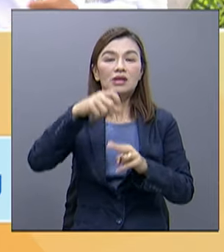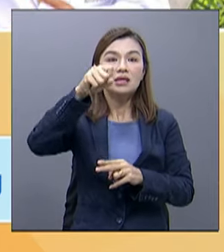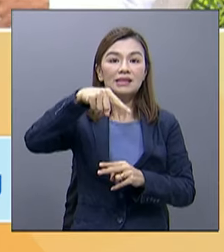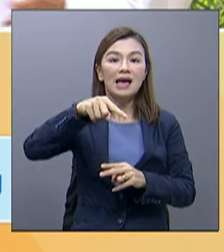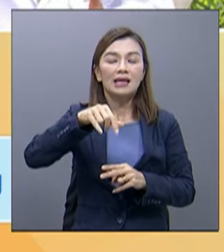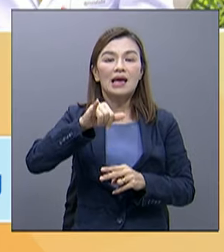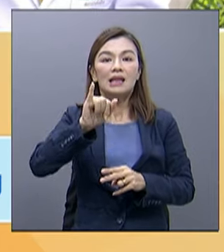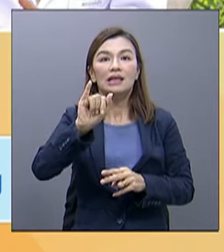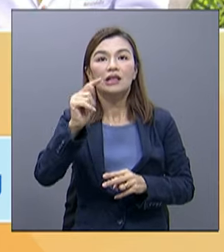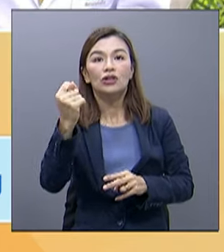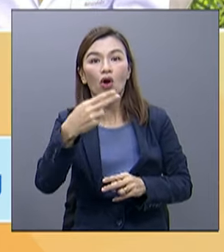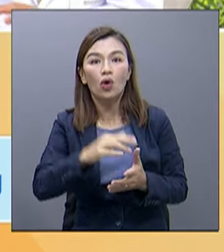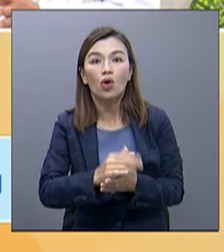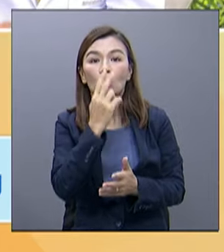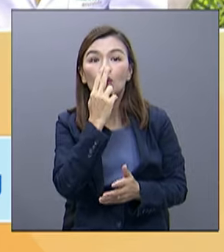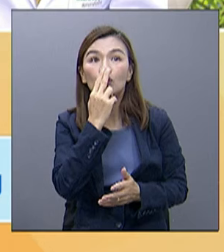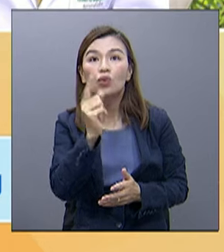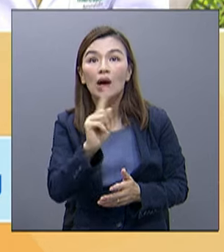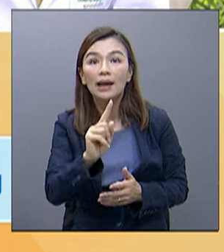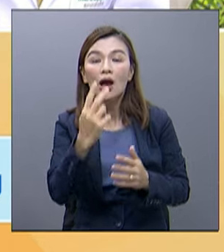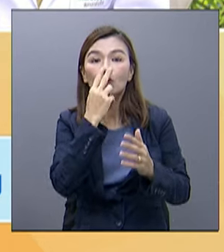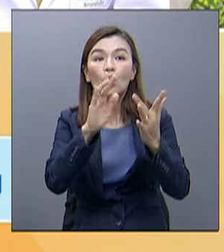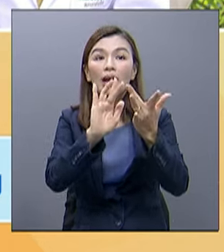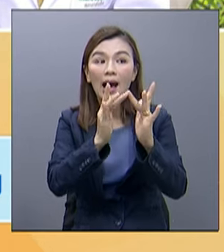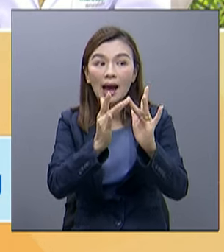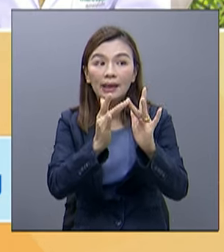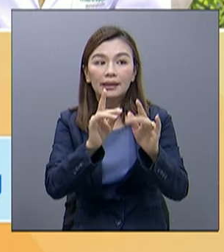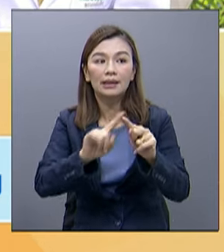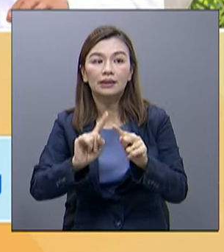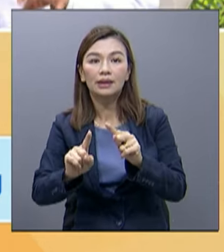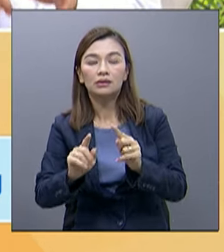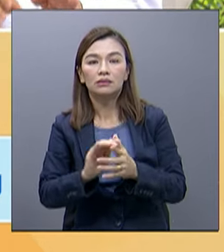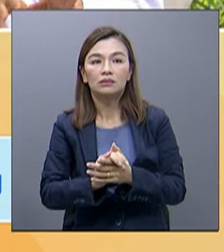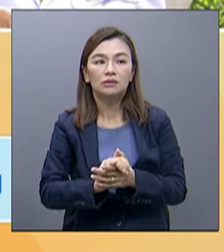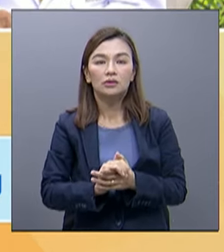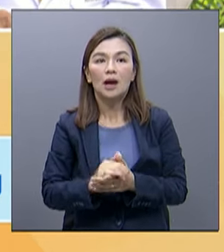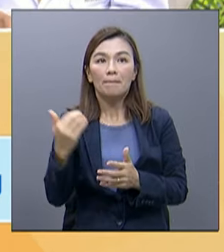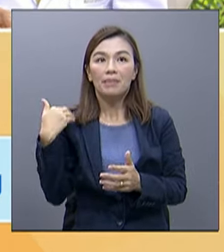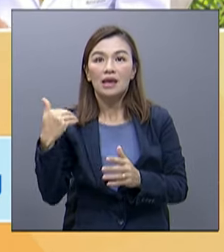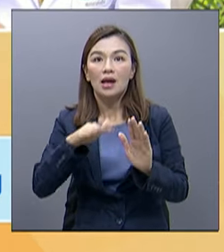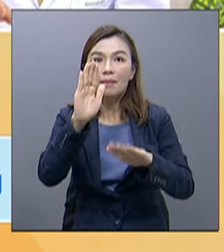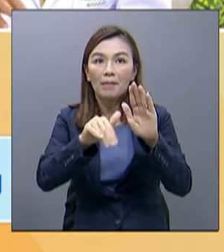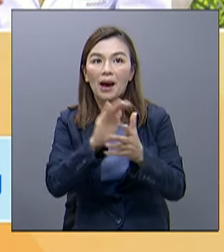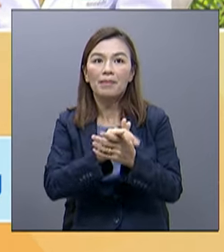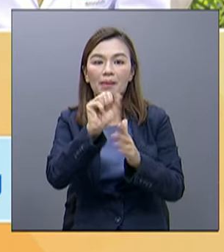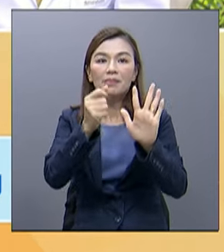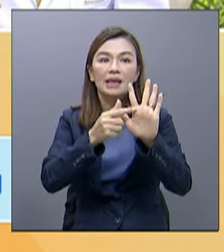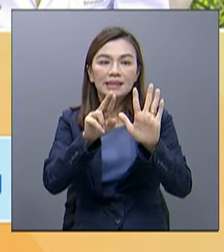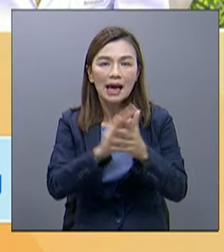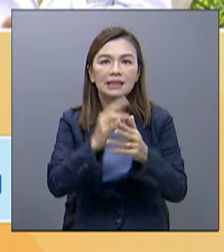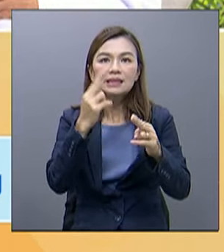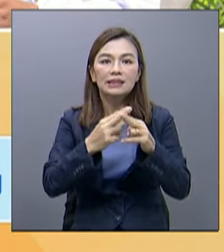มีมากเลยผลิตภัณฑ์ที่ไปดูในออนไลน์ที่ขายๆกันนะมี5600ชนิดที่มีสารตัวนี้อยู่ให้ความหวานให้น้ำตานเนี่ยไทอ